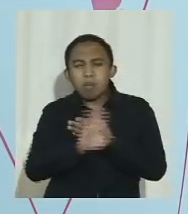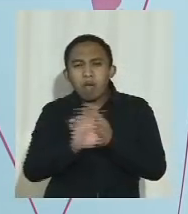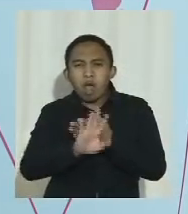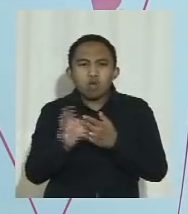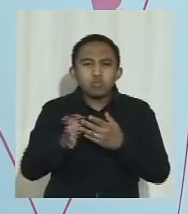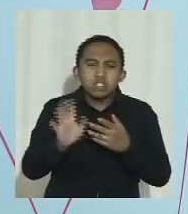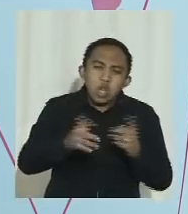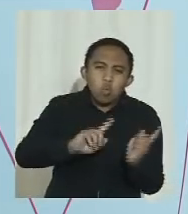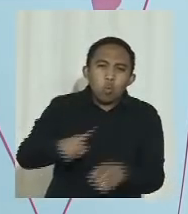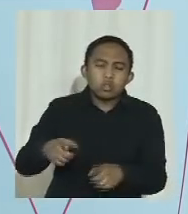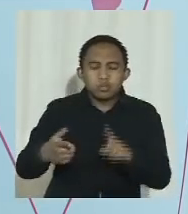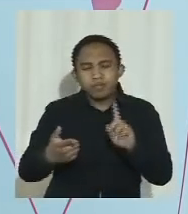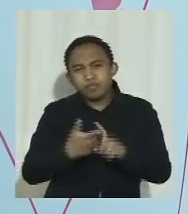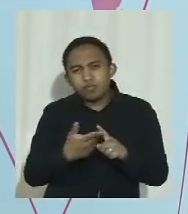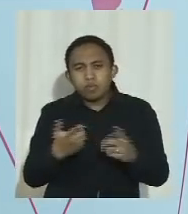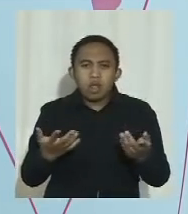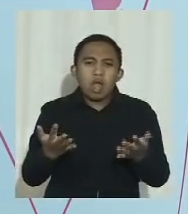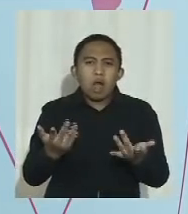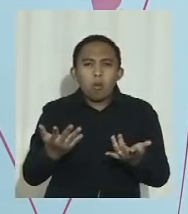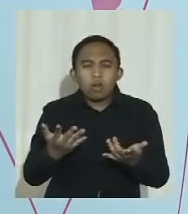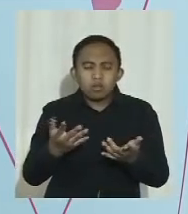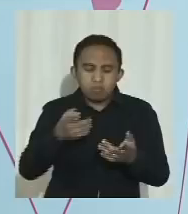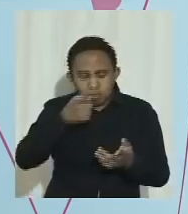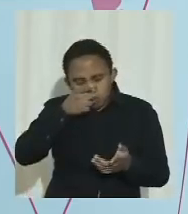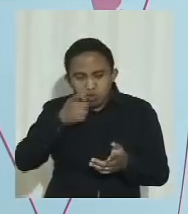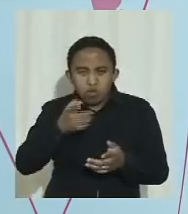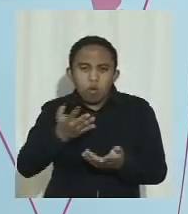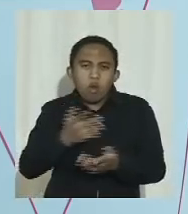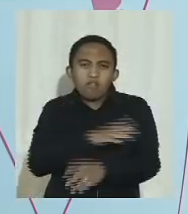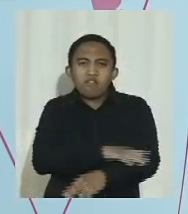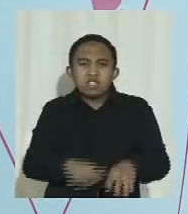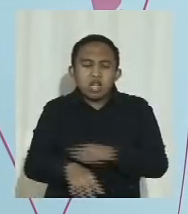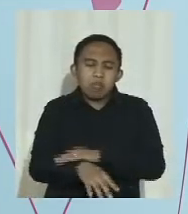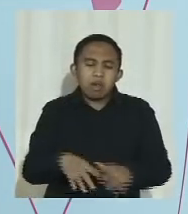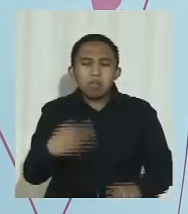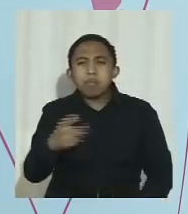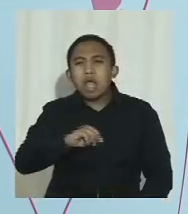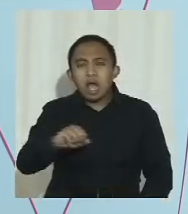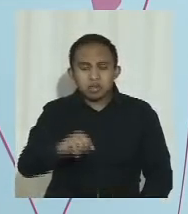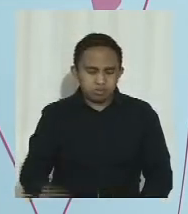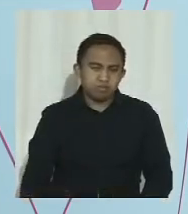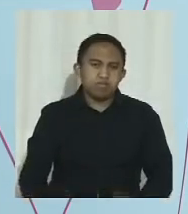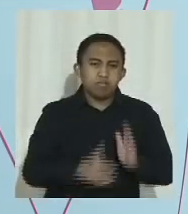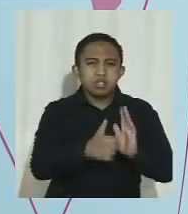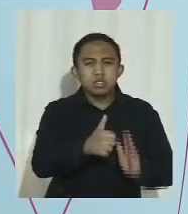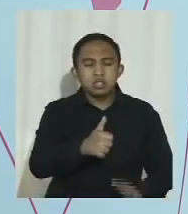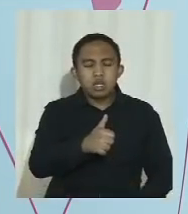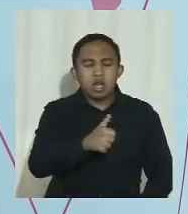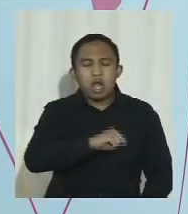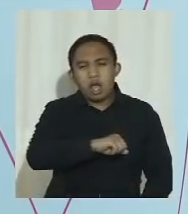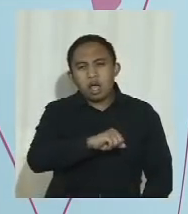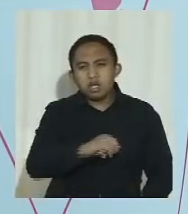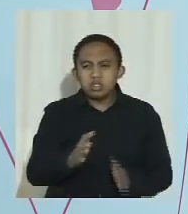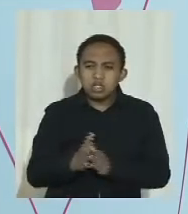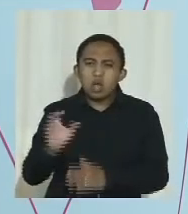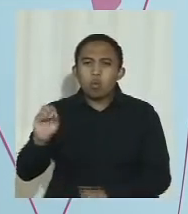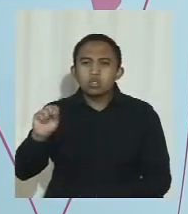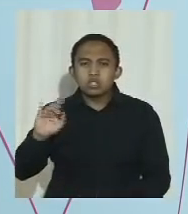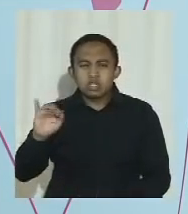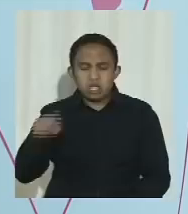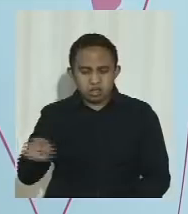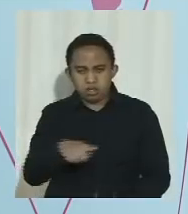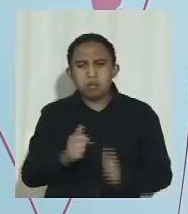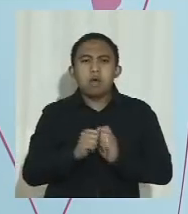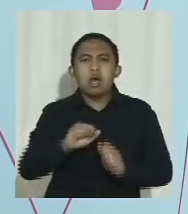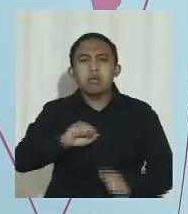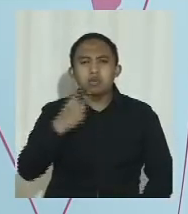ny fanajana ny fahasalaman'ny mpiasa tetika asa izay iarahany ministera ny asa amin'ny OIT moa izy ity. Fitsoandry Masarivelo